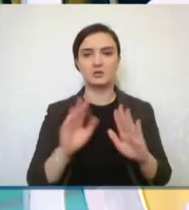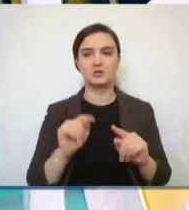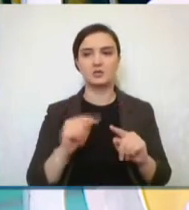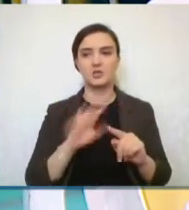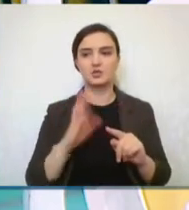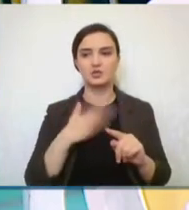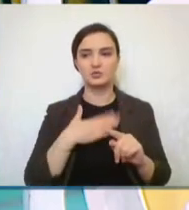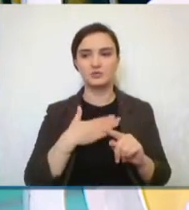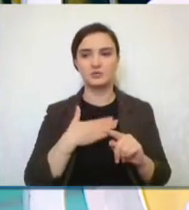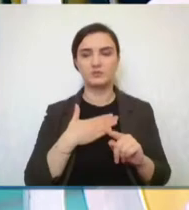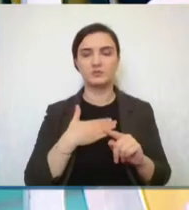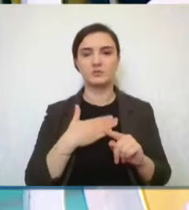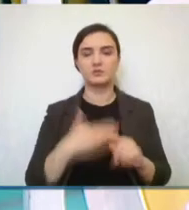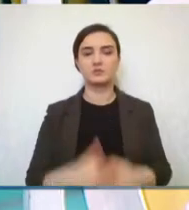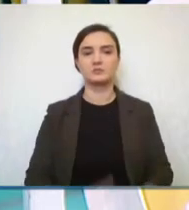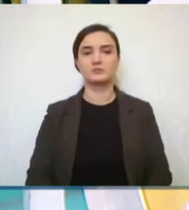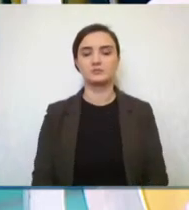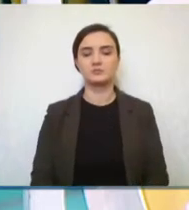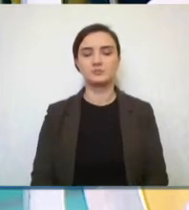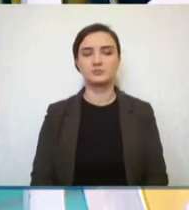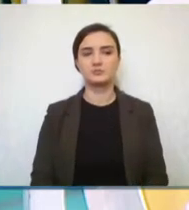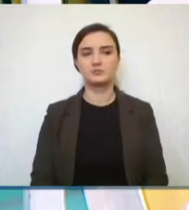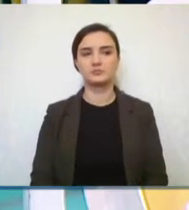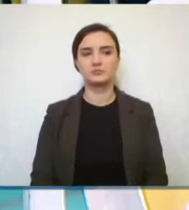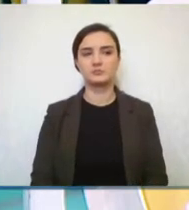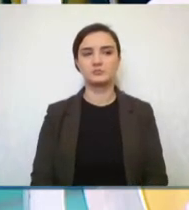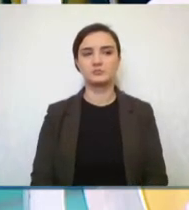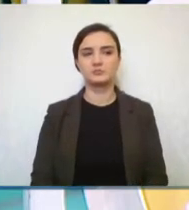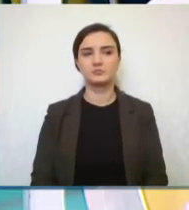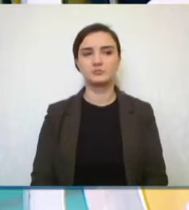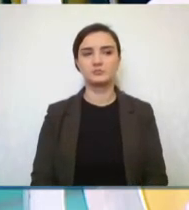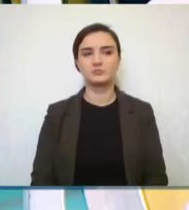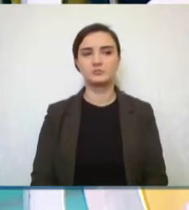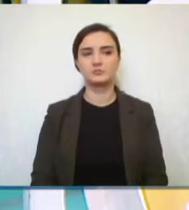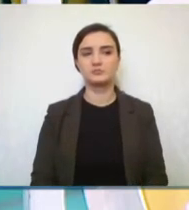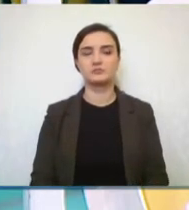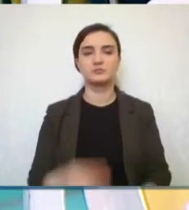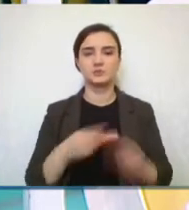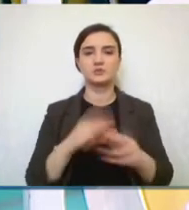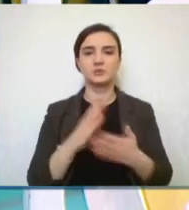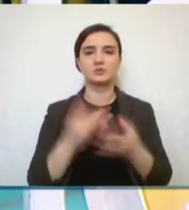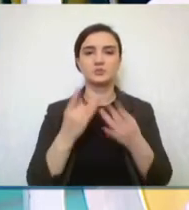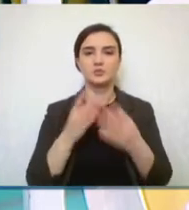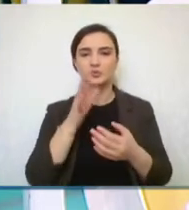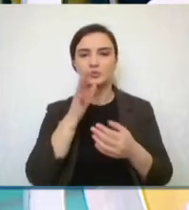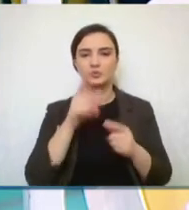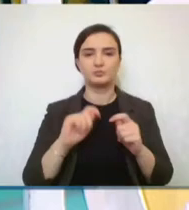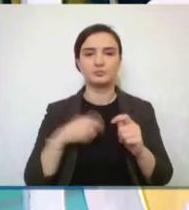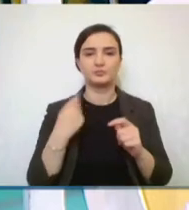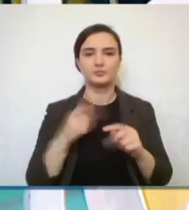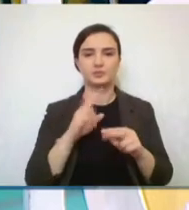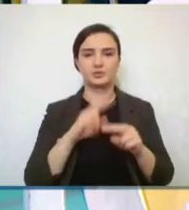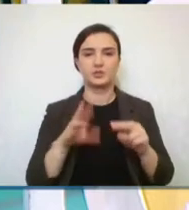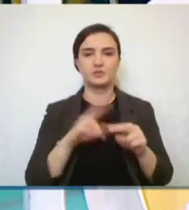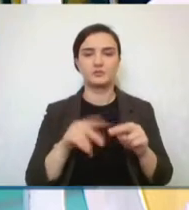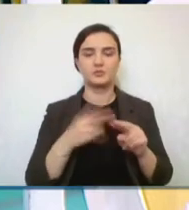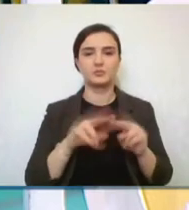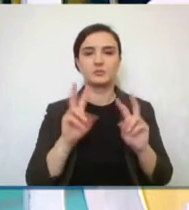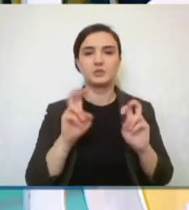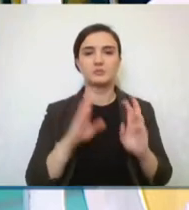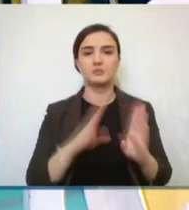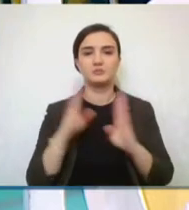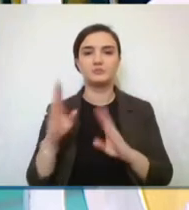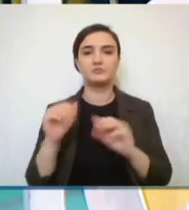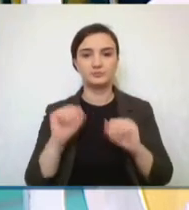არც არ იმაზე. ეს არის უბრალოდ დროის კარგი. ამიტომ ეს თემა შეიძლება გადავდო ბოლო-ბოლო ექიმთან